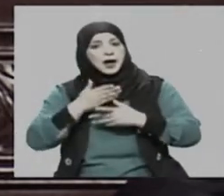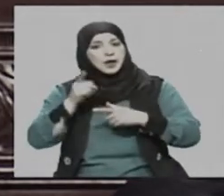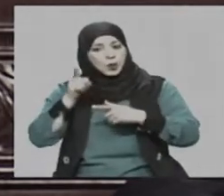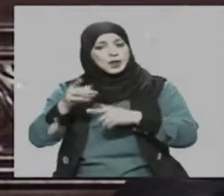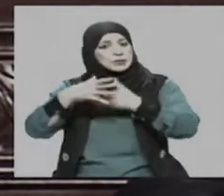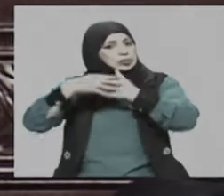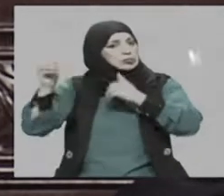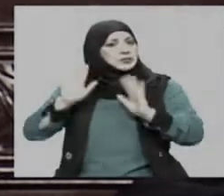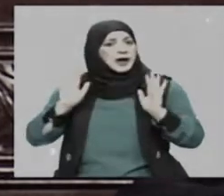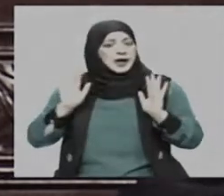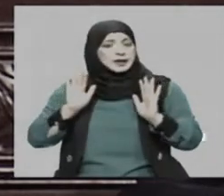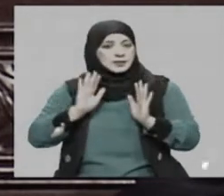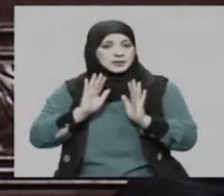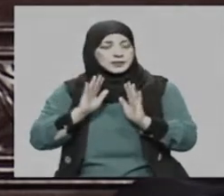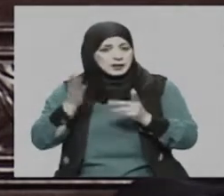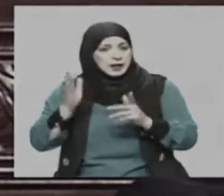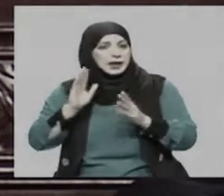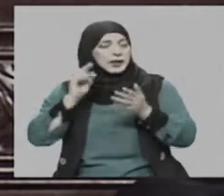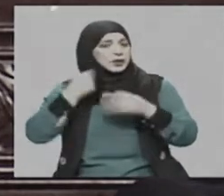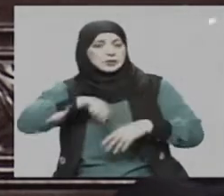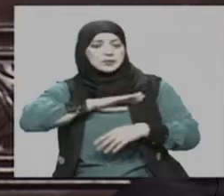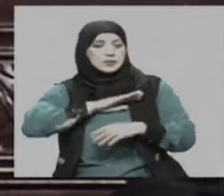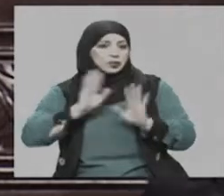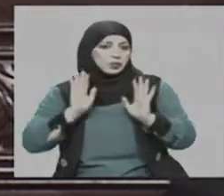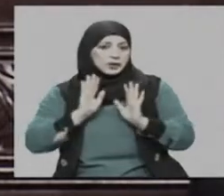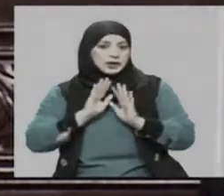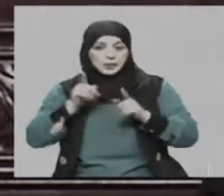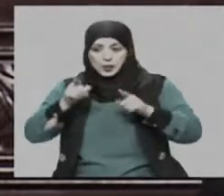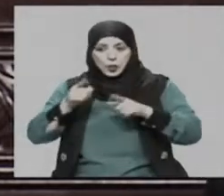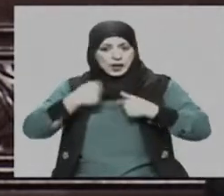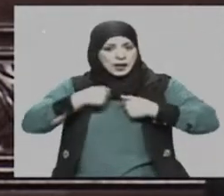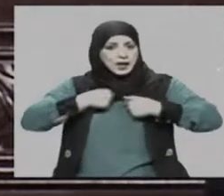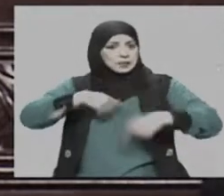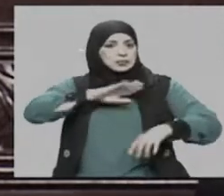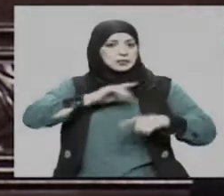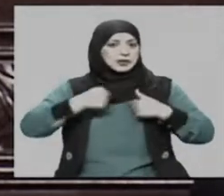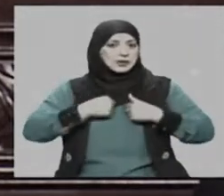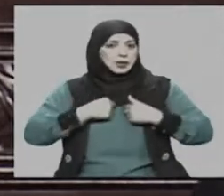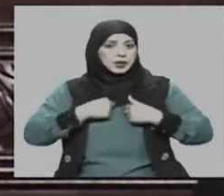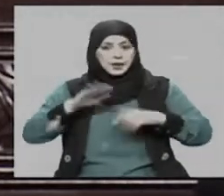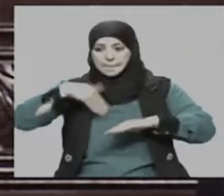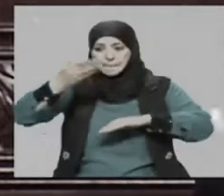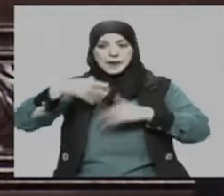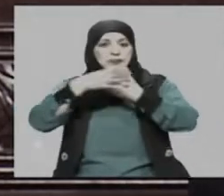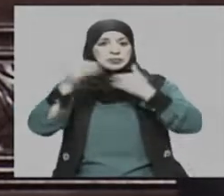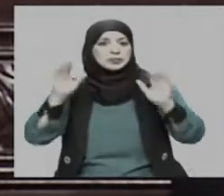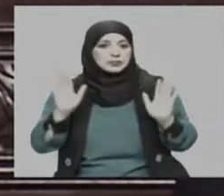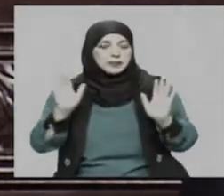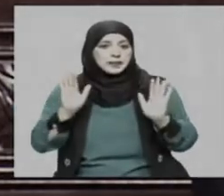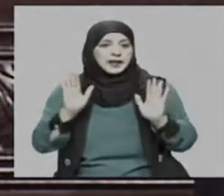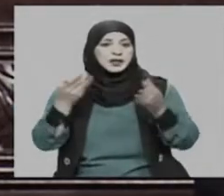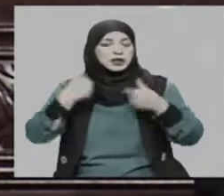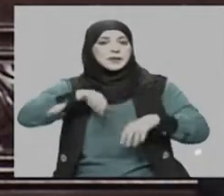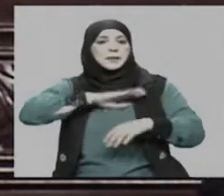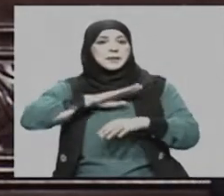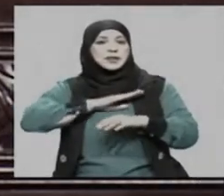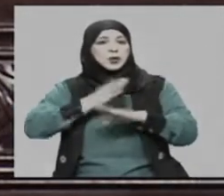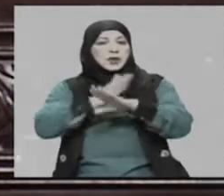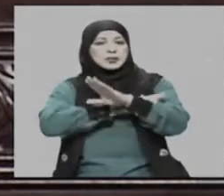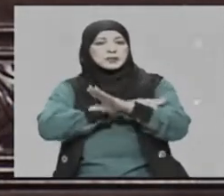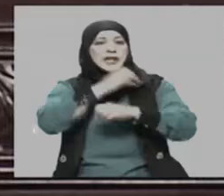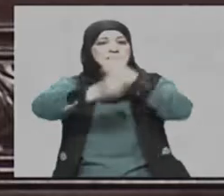خارج العملية وخارج المسؤولية وهذا اللي قمت به بعد ما خرجت من المسؤولية سنة